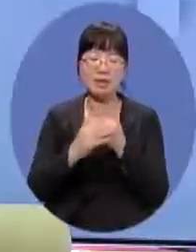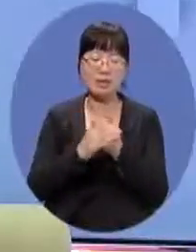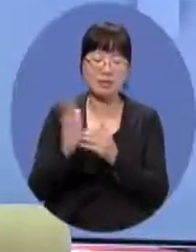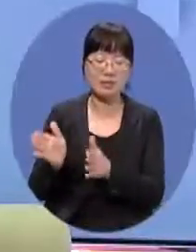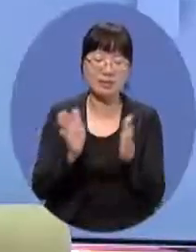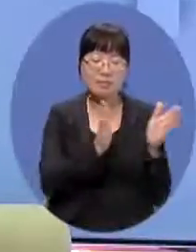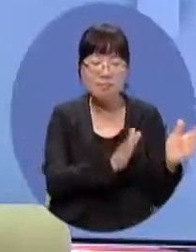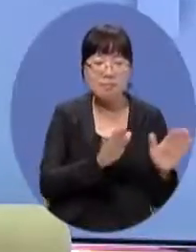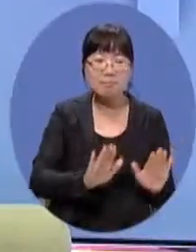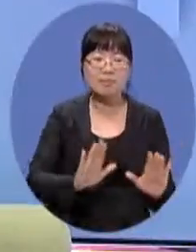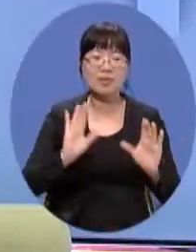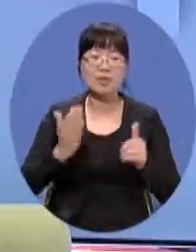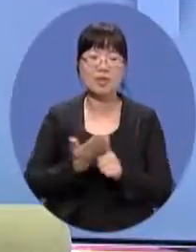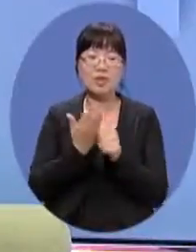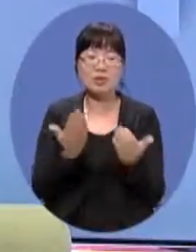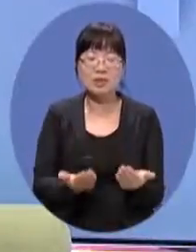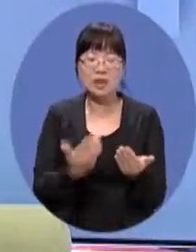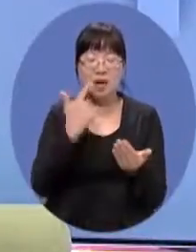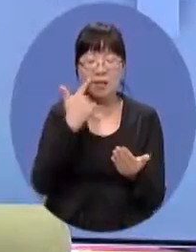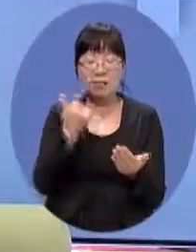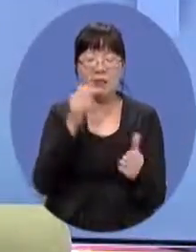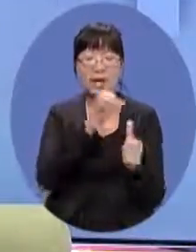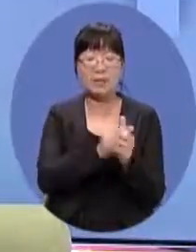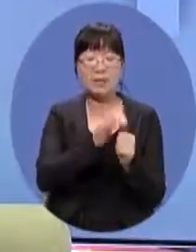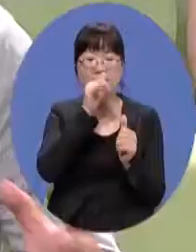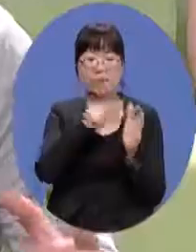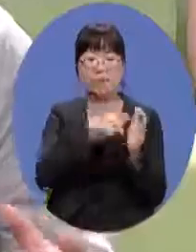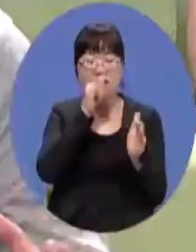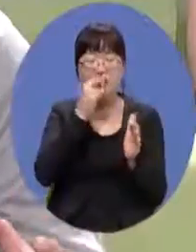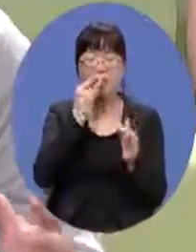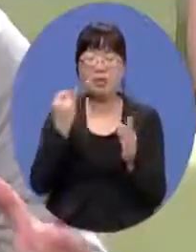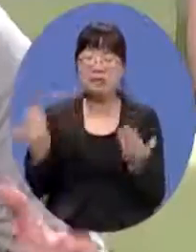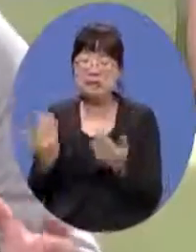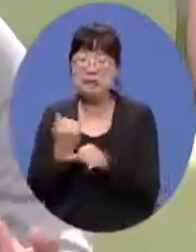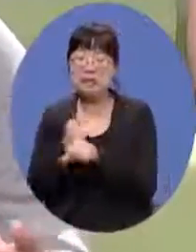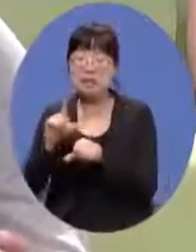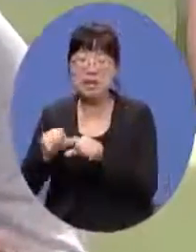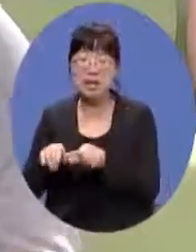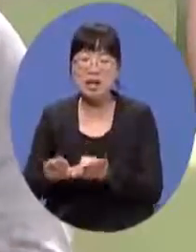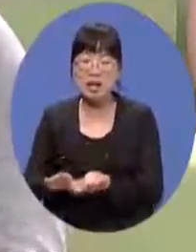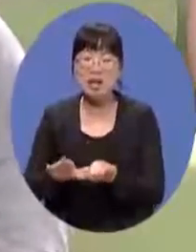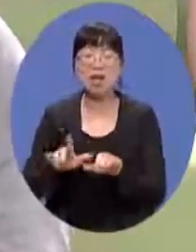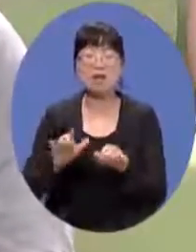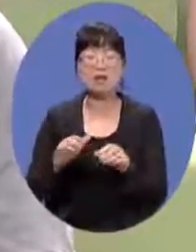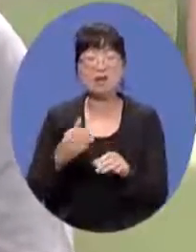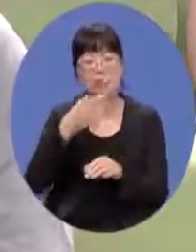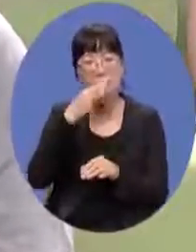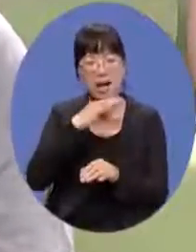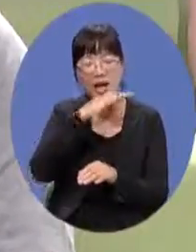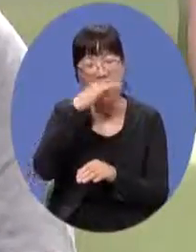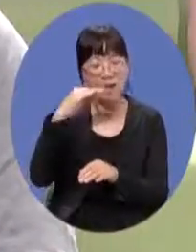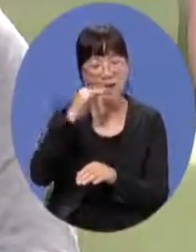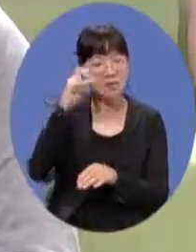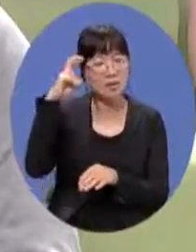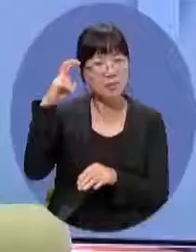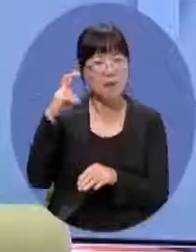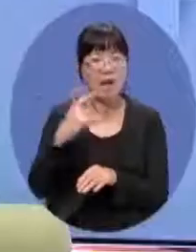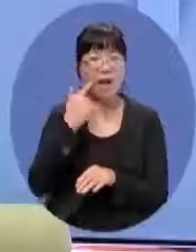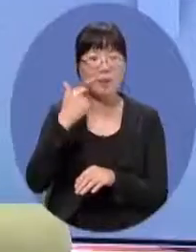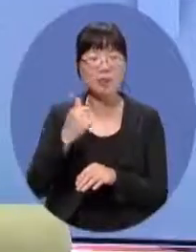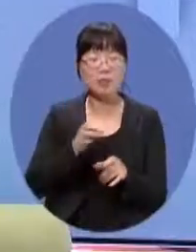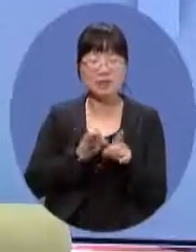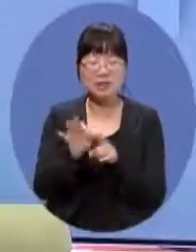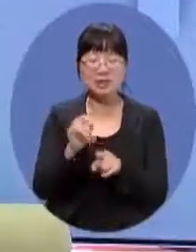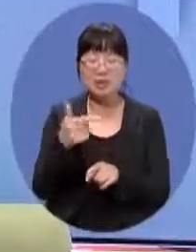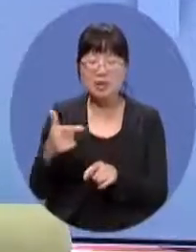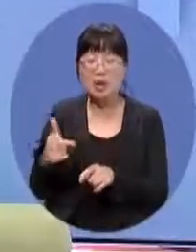뒤집어서 육아휴직을 아버님이 하시는 경우가 있거든요. 네. 어머님이 일을 하시고 네. 요즘 꽤 늘어나고 있죠. 바람직한 현상이라고 그러면 보는데. 그러면 아빠도 잔소리가 많아요. 네,